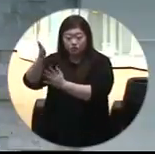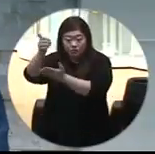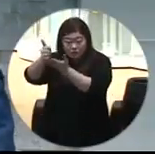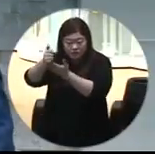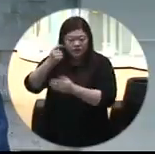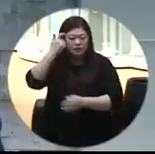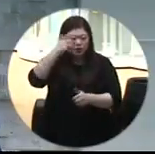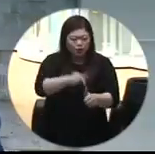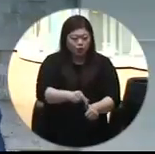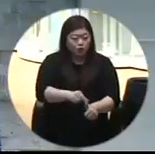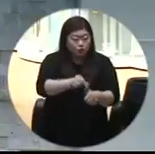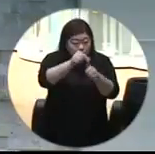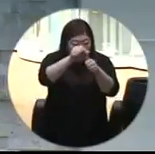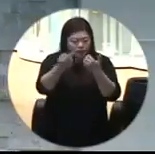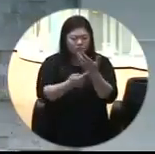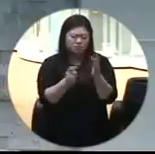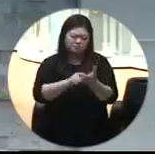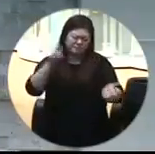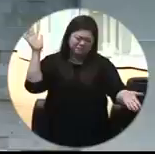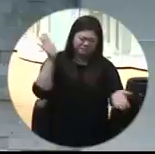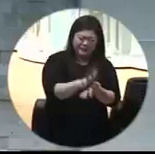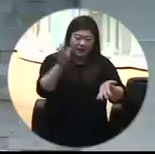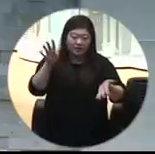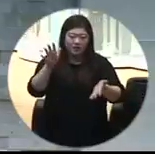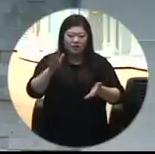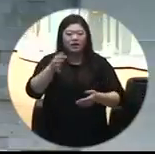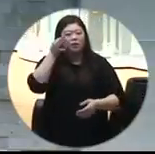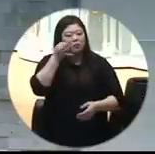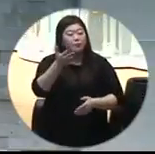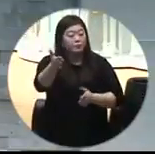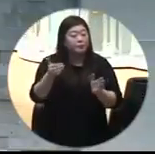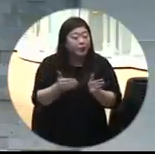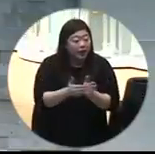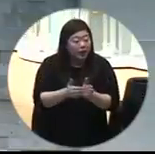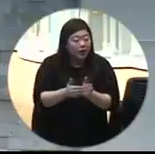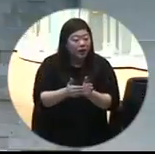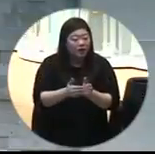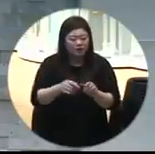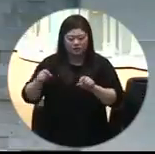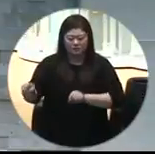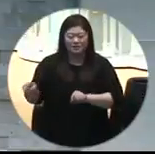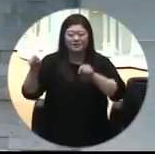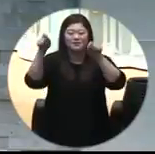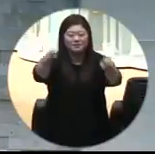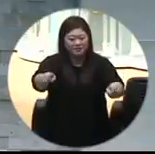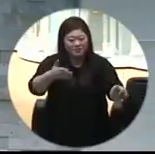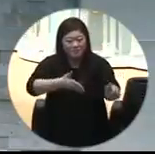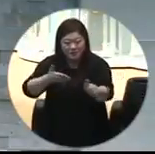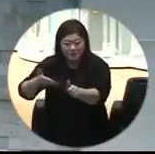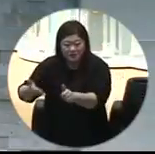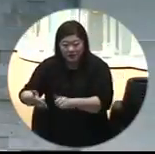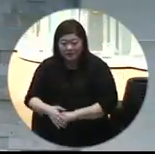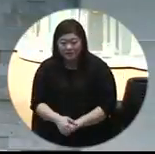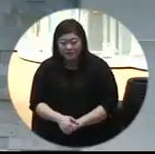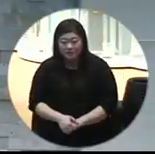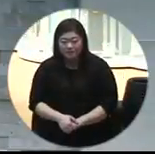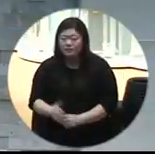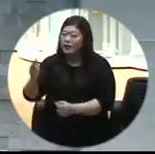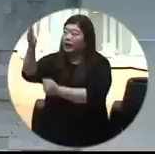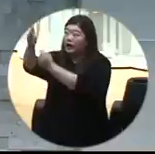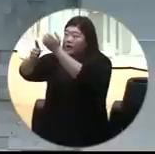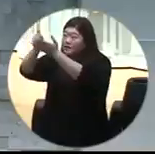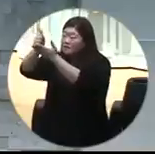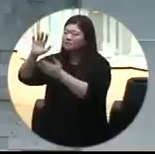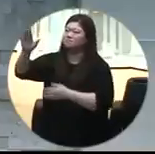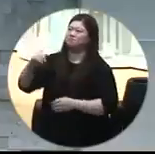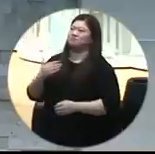살리는 열정 어디 가든지 생명 살리는 열정 여러분도 가져보시기 바랍니다. 하나님 나에게